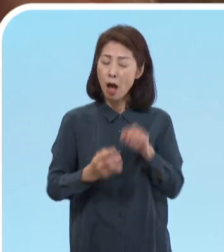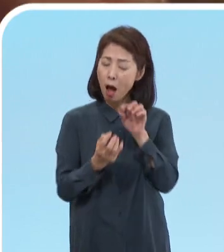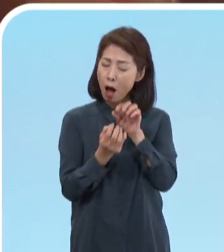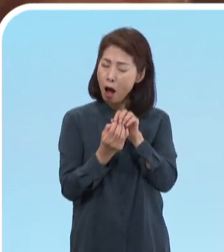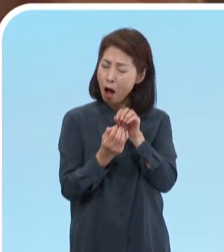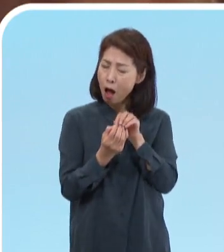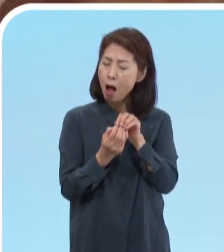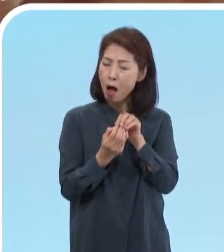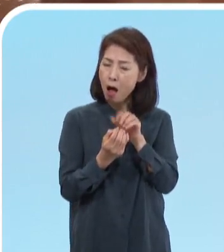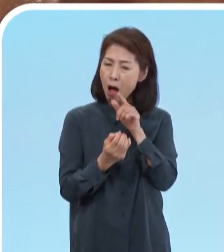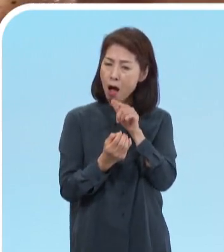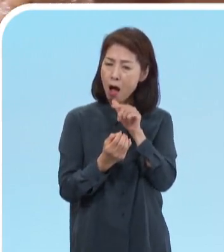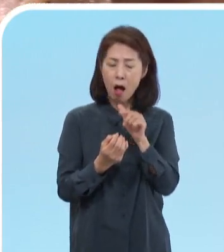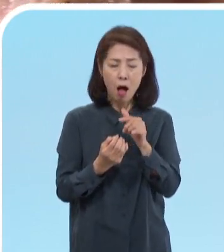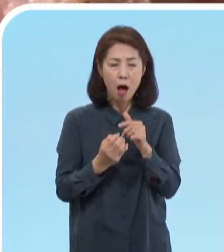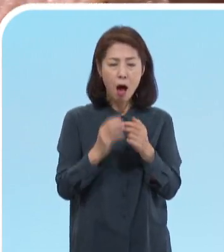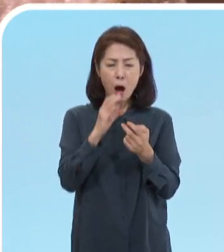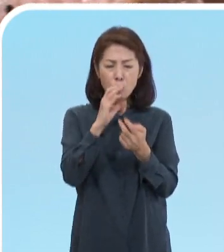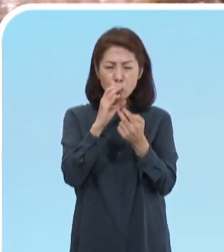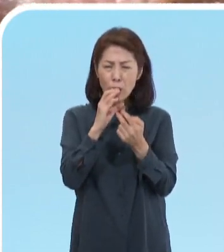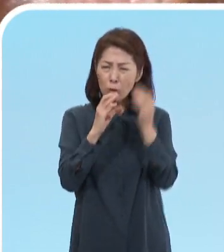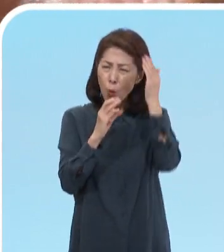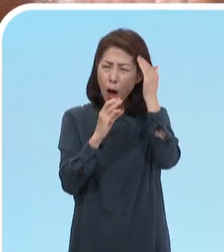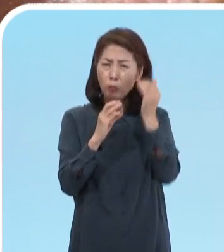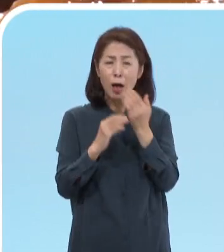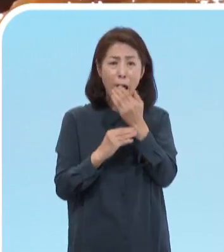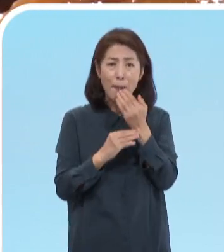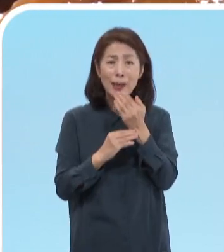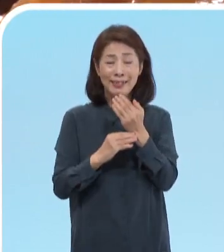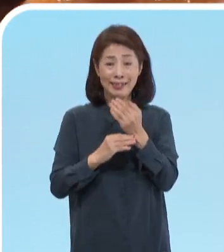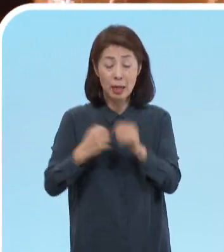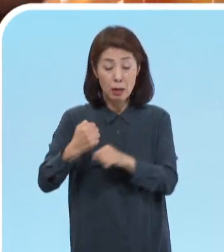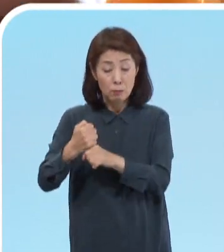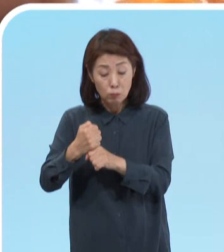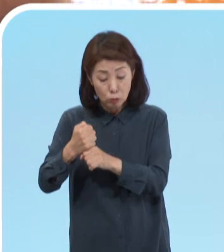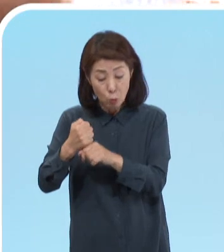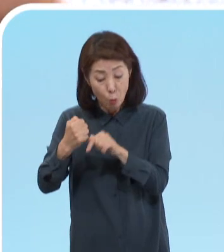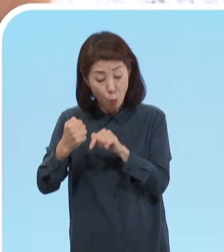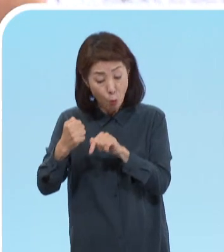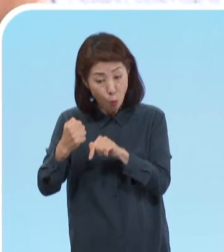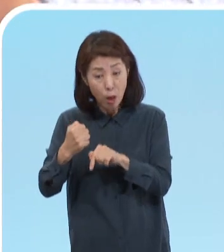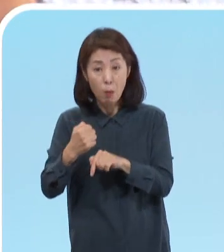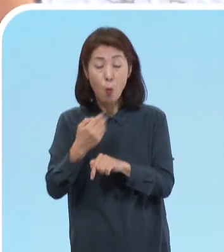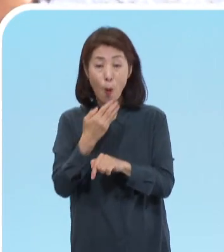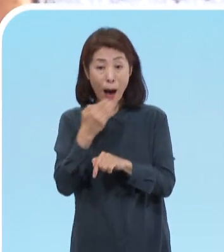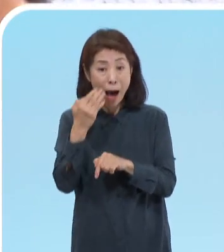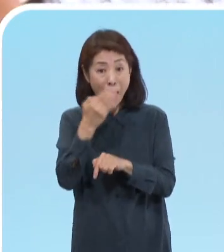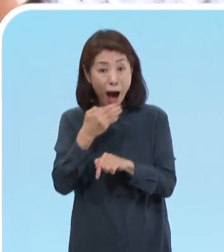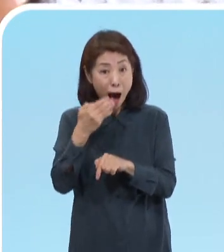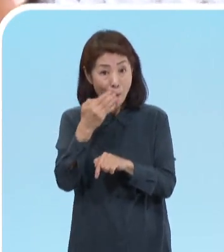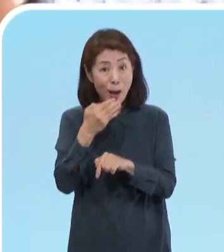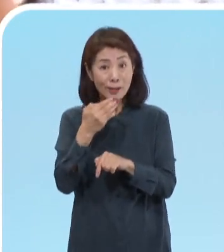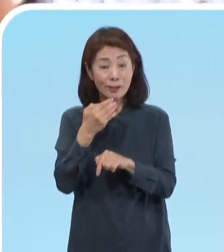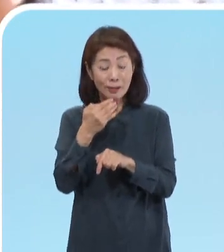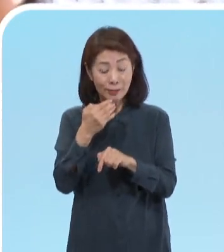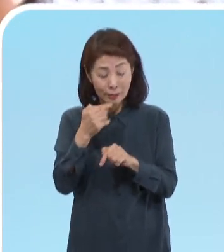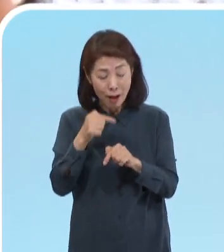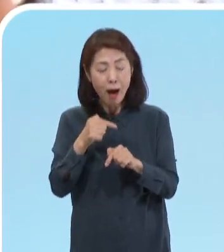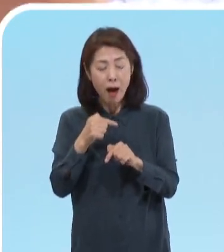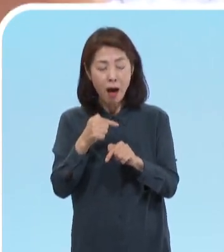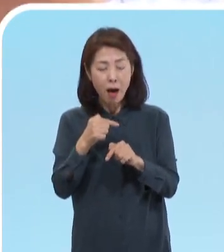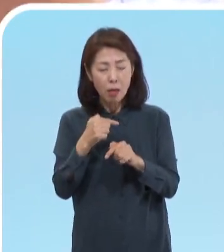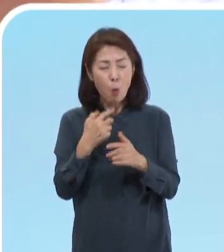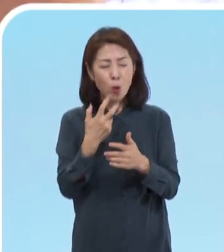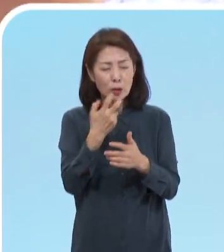噛めば噛むほど豚の甘い油とお味噌もしっかり甘みがあるんですね。 そうですね。 でその中